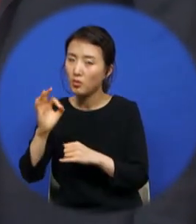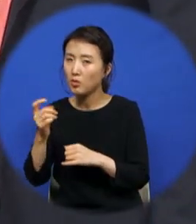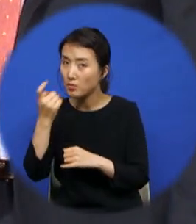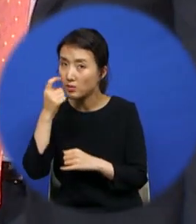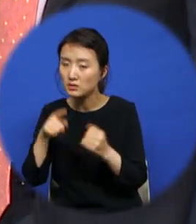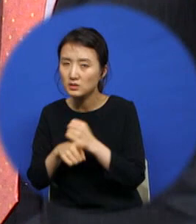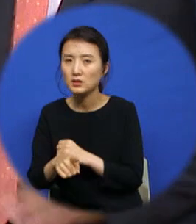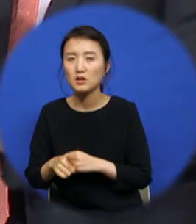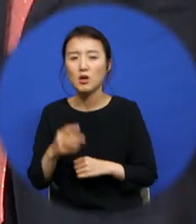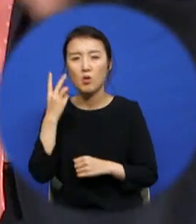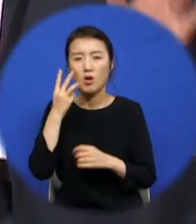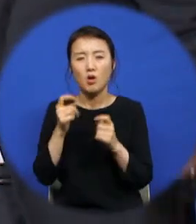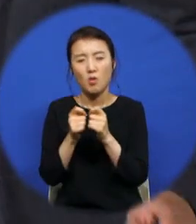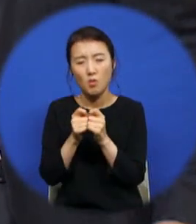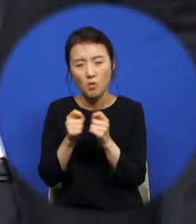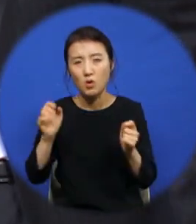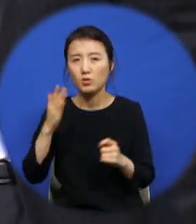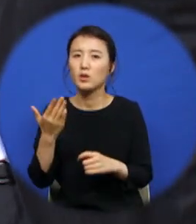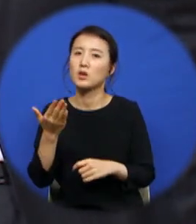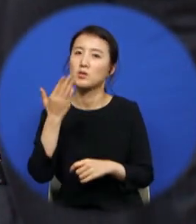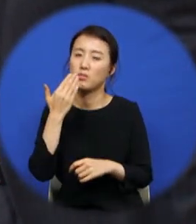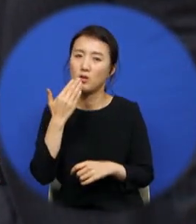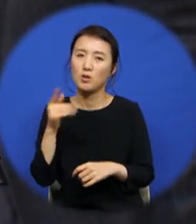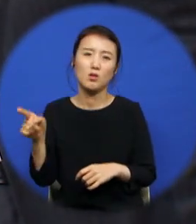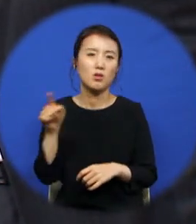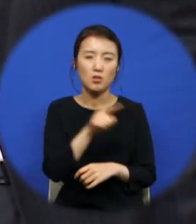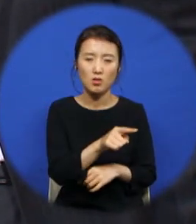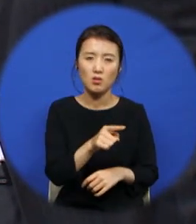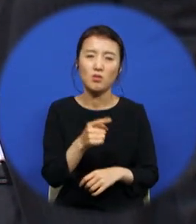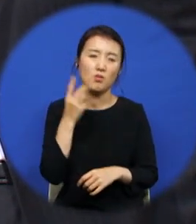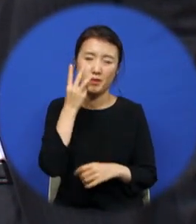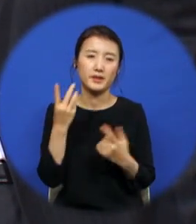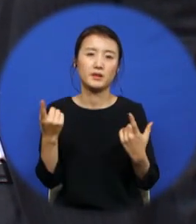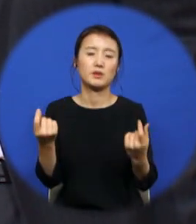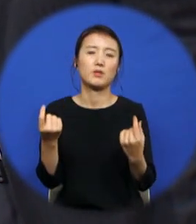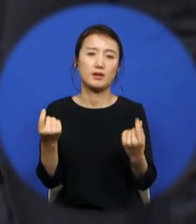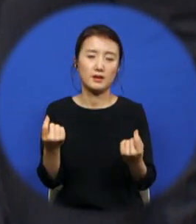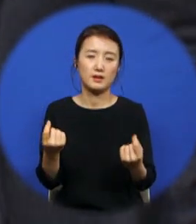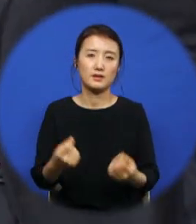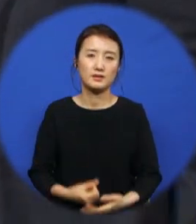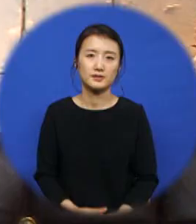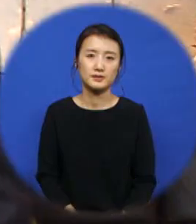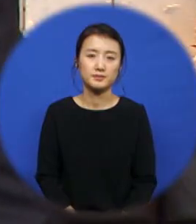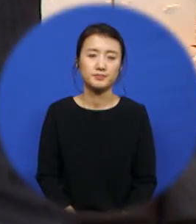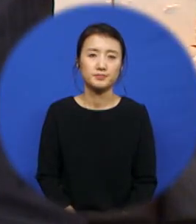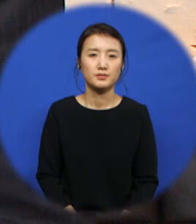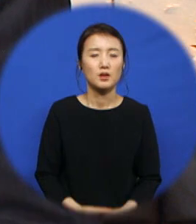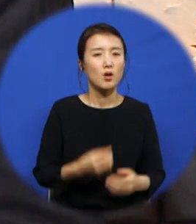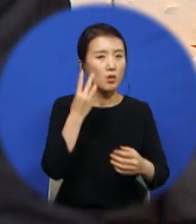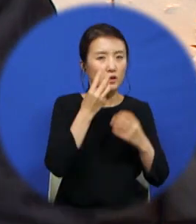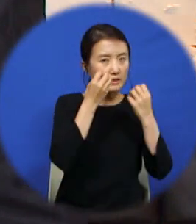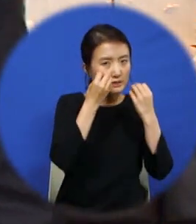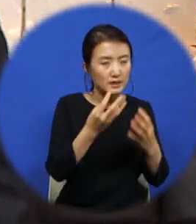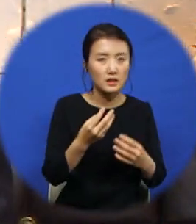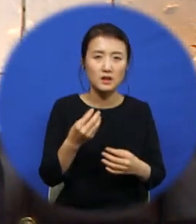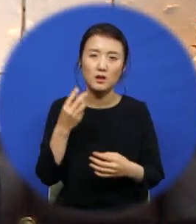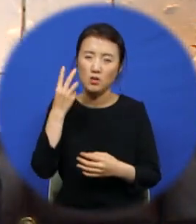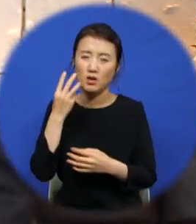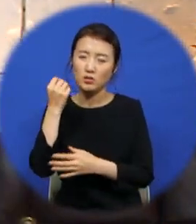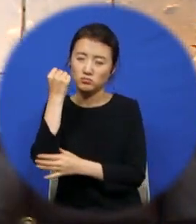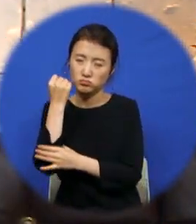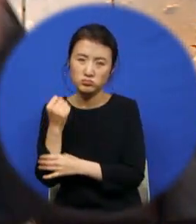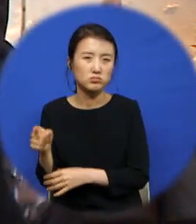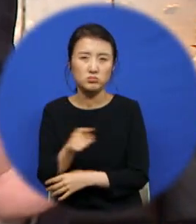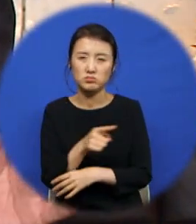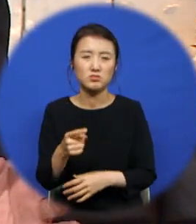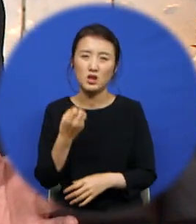와인 을 맞 춥니 다 다 와인은 와인 등 게 아니죠 3 와인을 먹는 거나 늙은 와인을 먹는거라